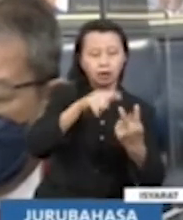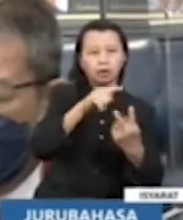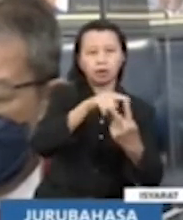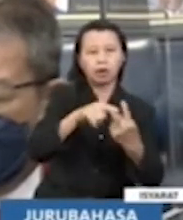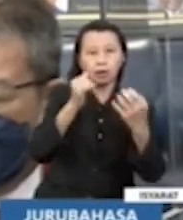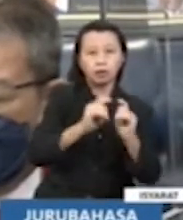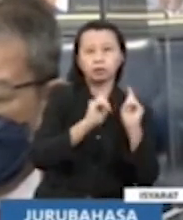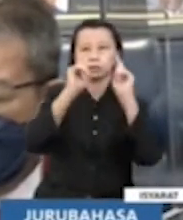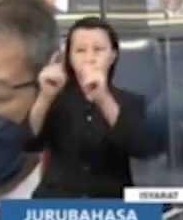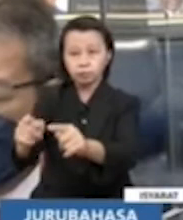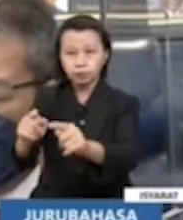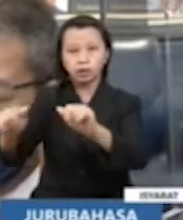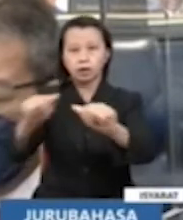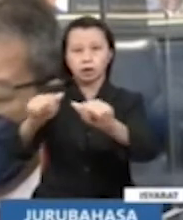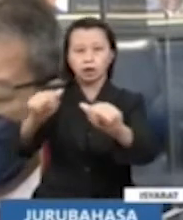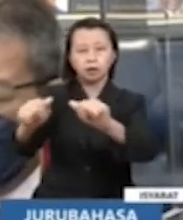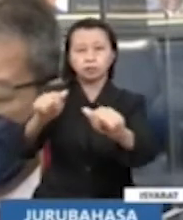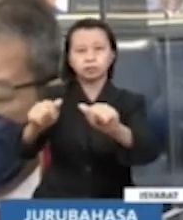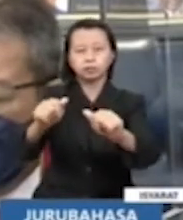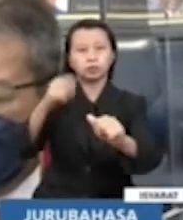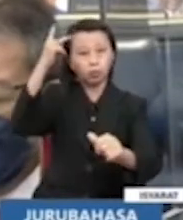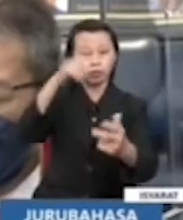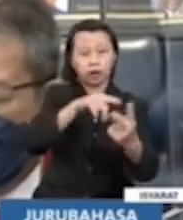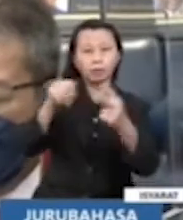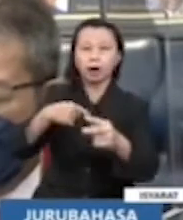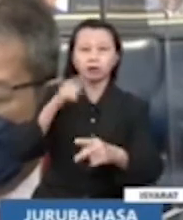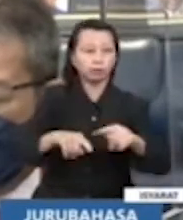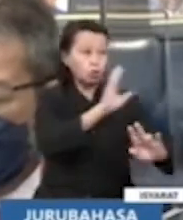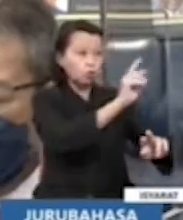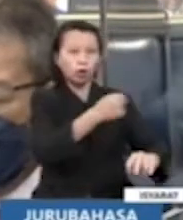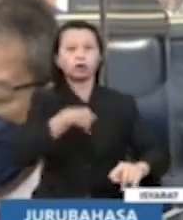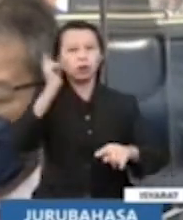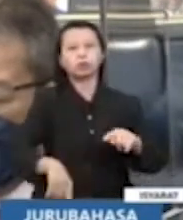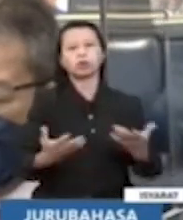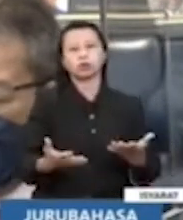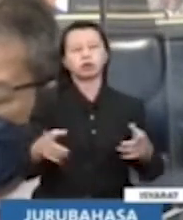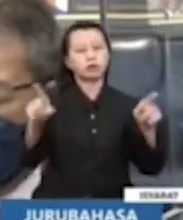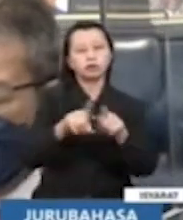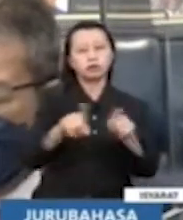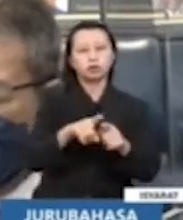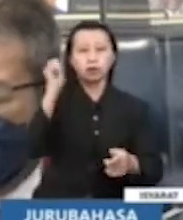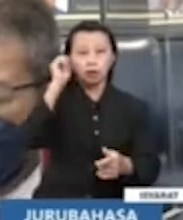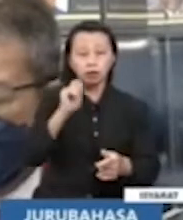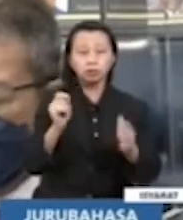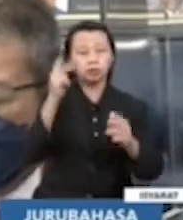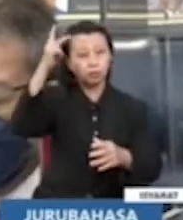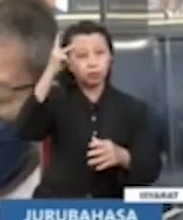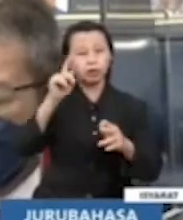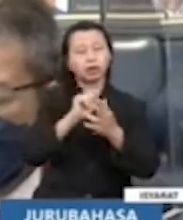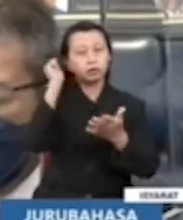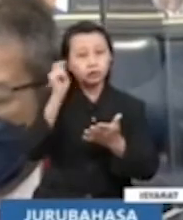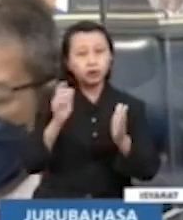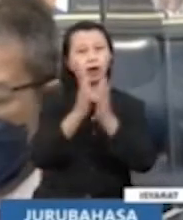ingin menghadiri aktiviti-aktiviti politik. Sama macam saya kata, susah politik, susah akhbar dan